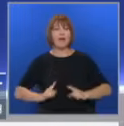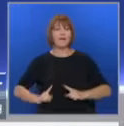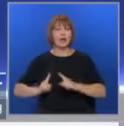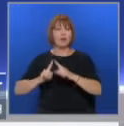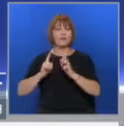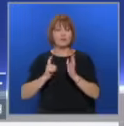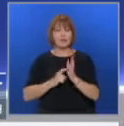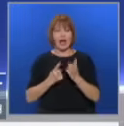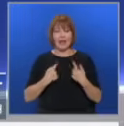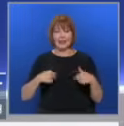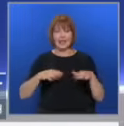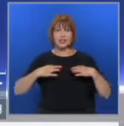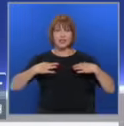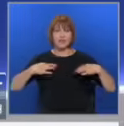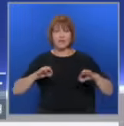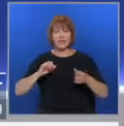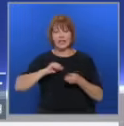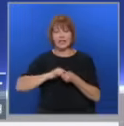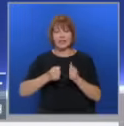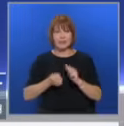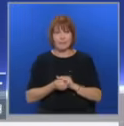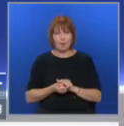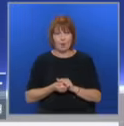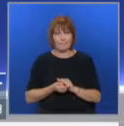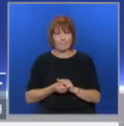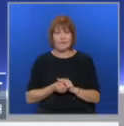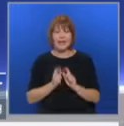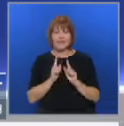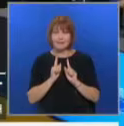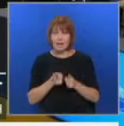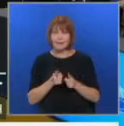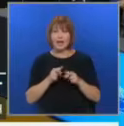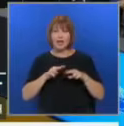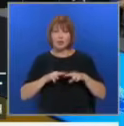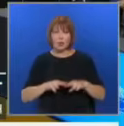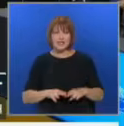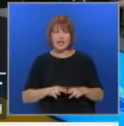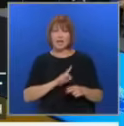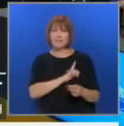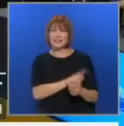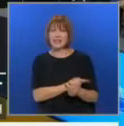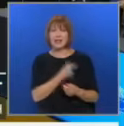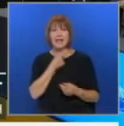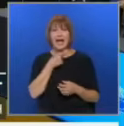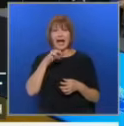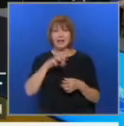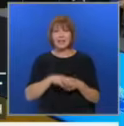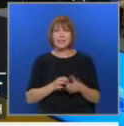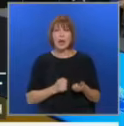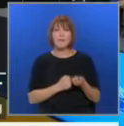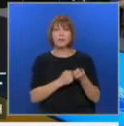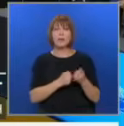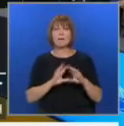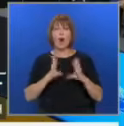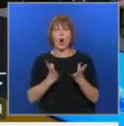закона, нашите свободи и да се борим с автокрацията. Трябва да останем най-силния глас, който подкрепя общото